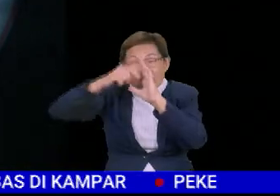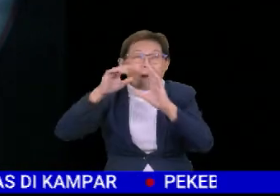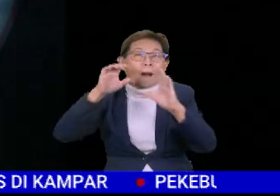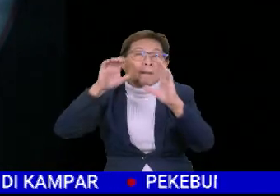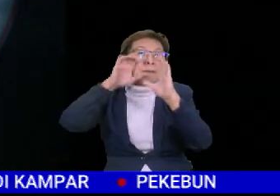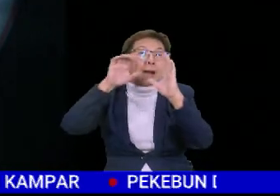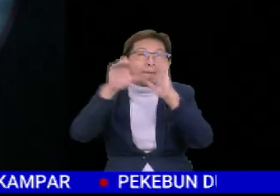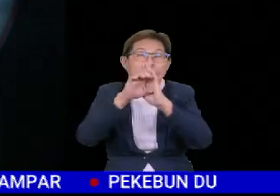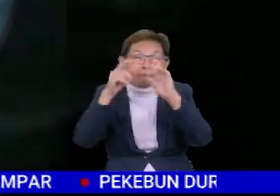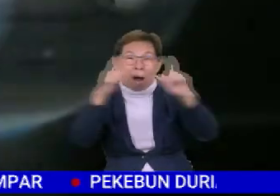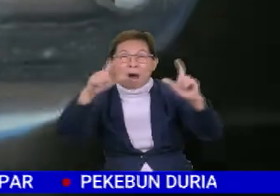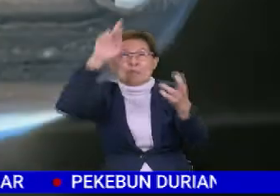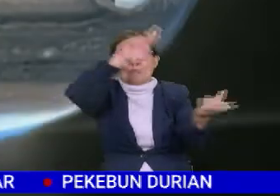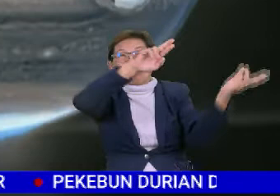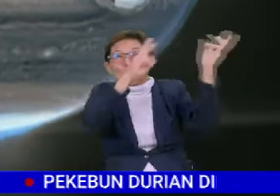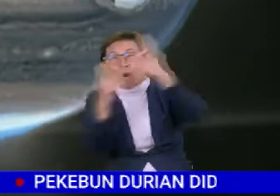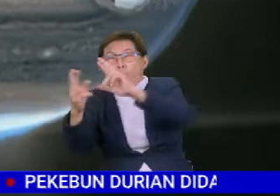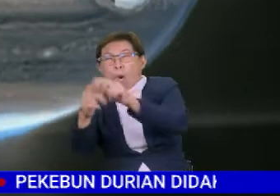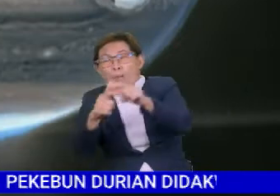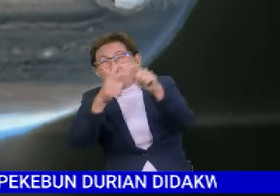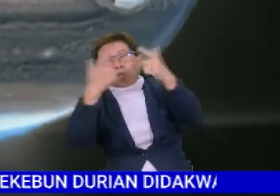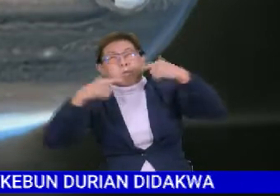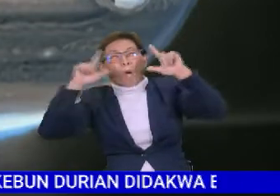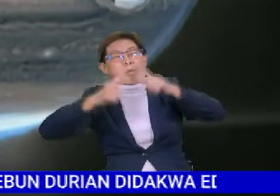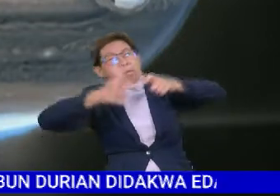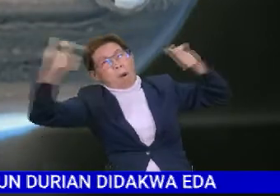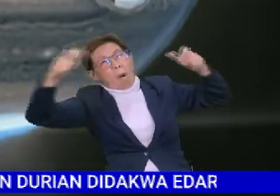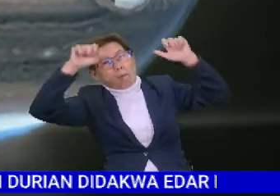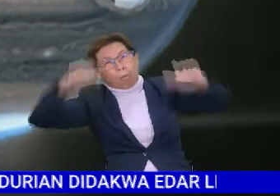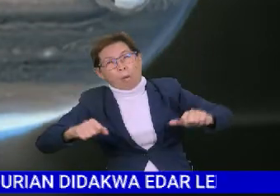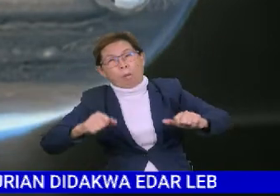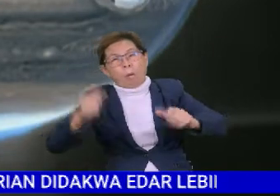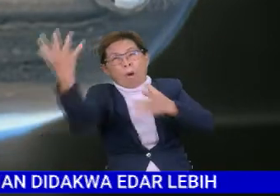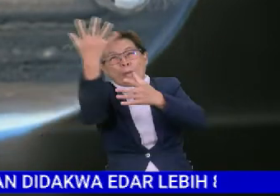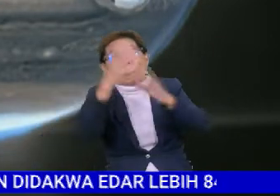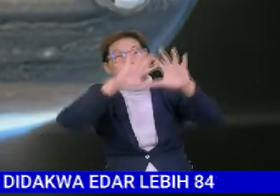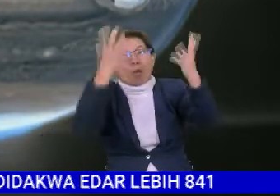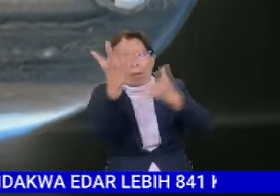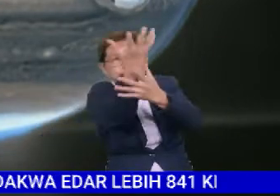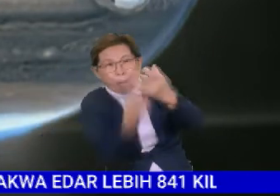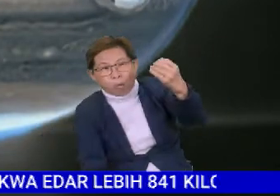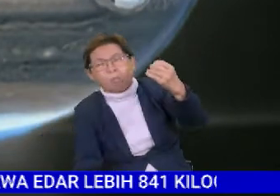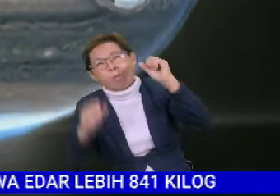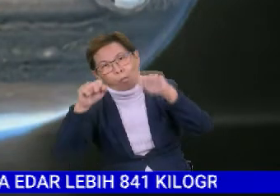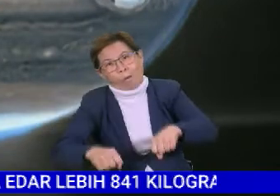besar iaitu ribut terkenal yang sangat besar sehingga boleh menelan bumi.